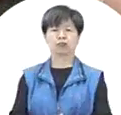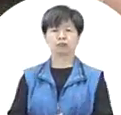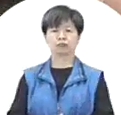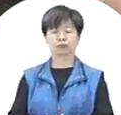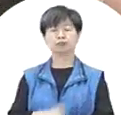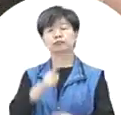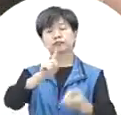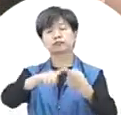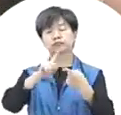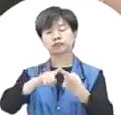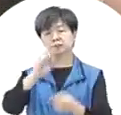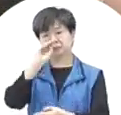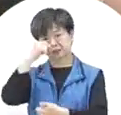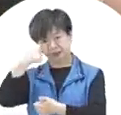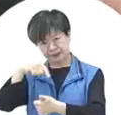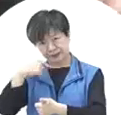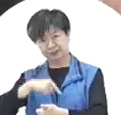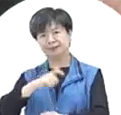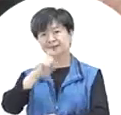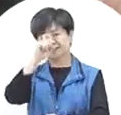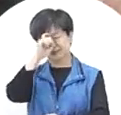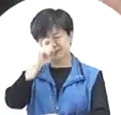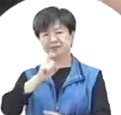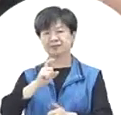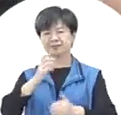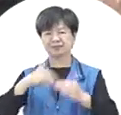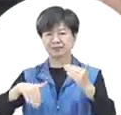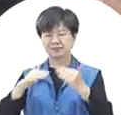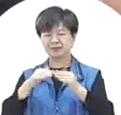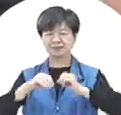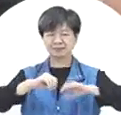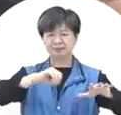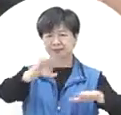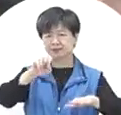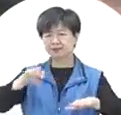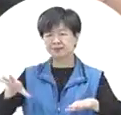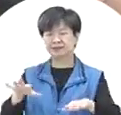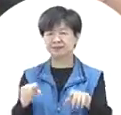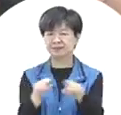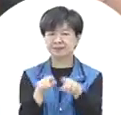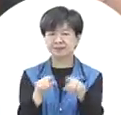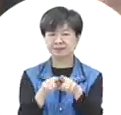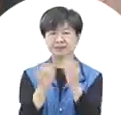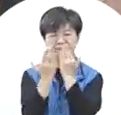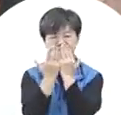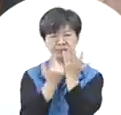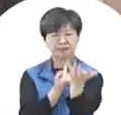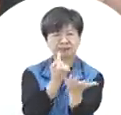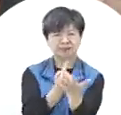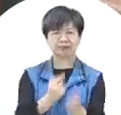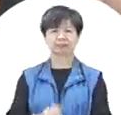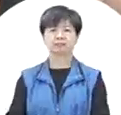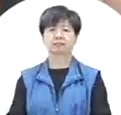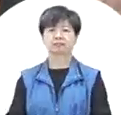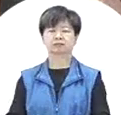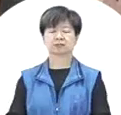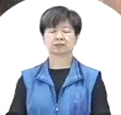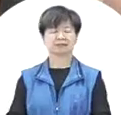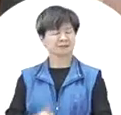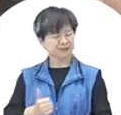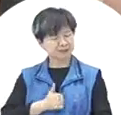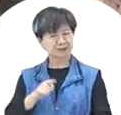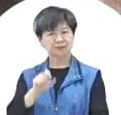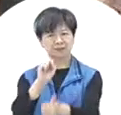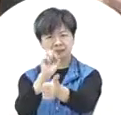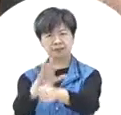是把特教希望能够拨到各校去读，能够融合。对 对。 但是有一样东西你们没有，